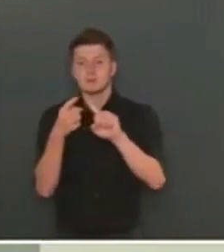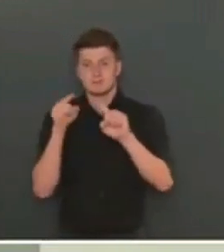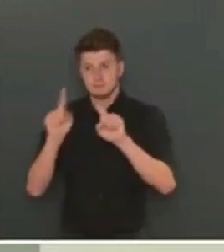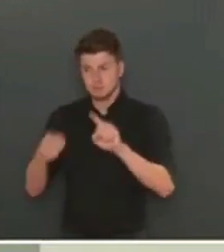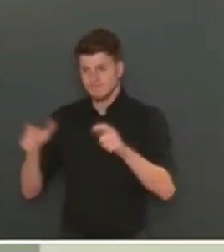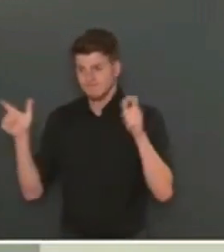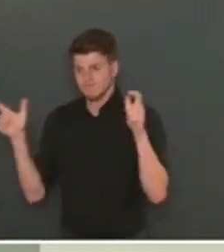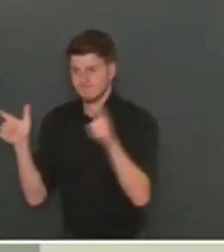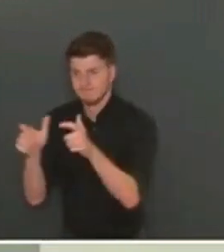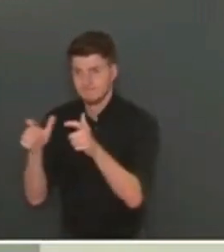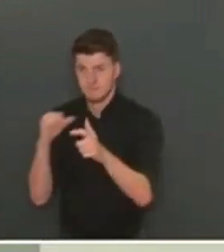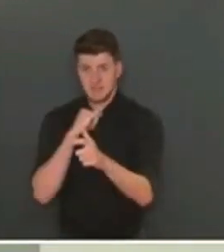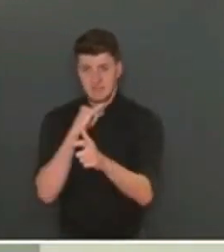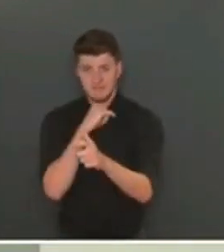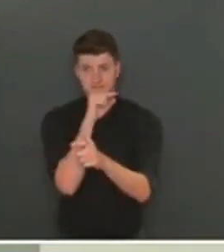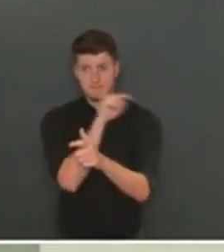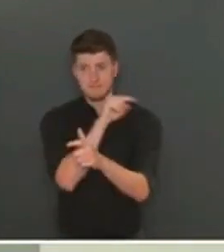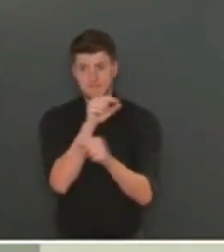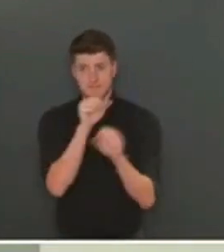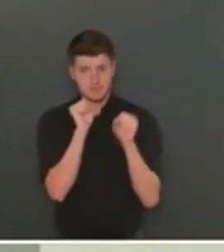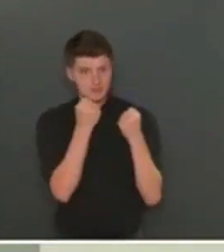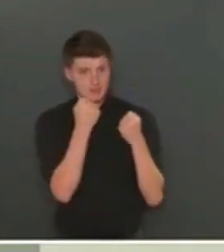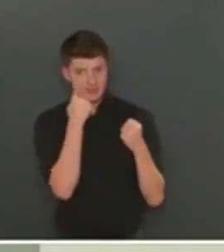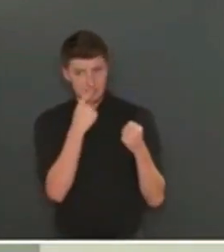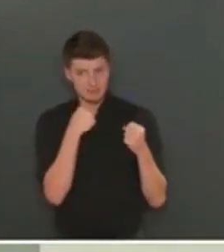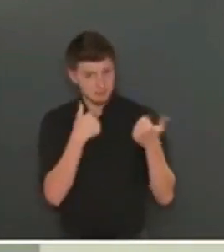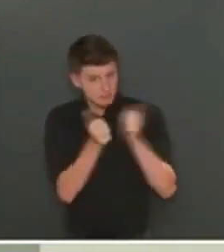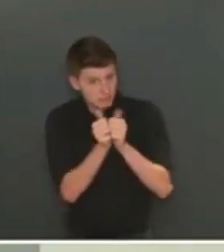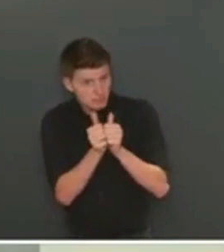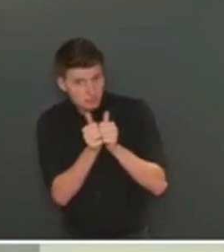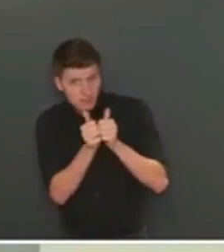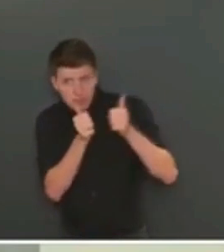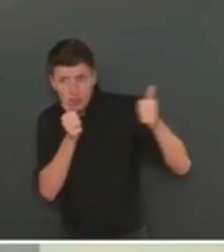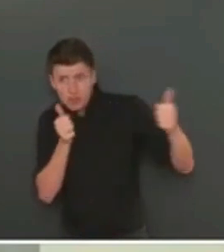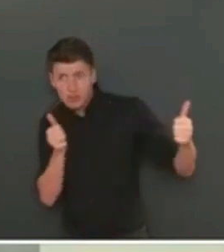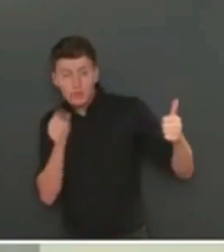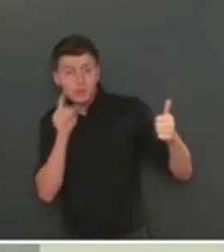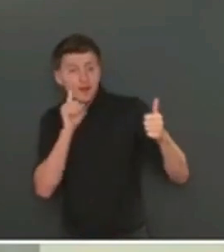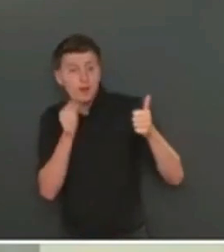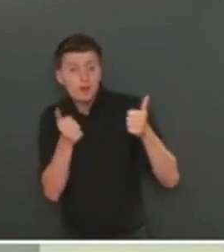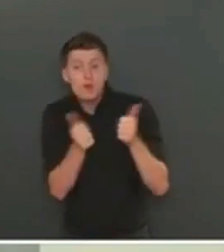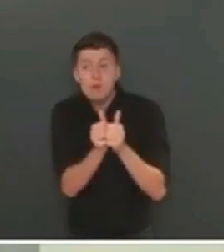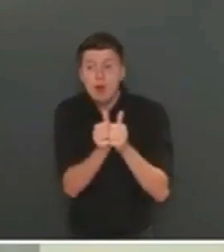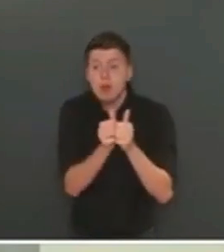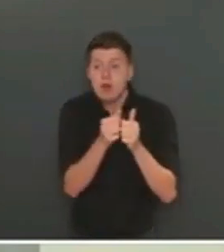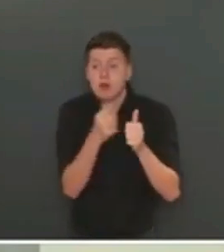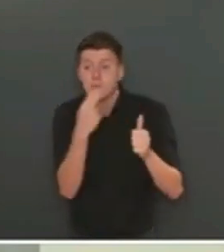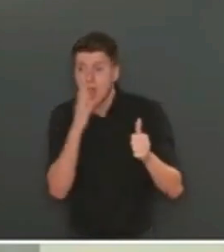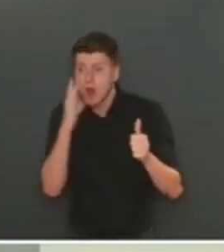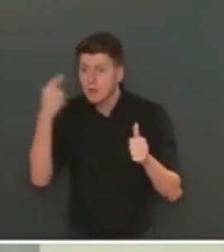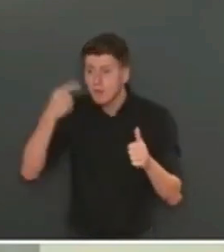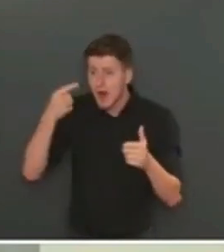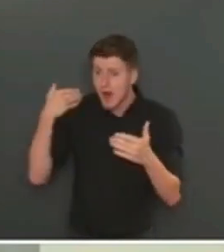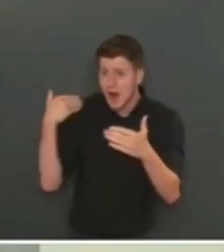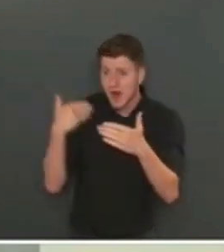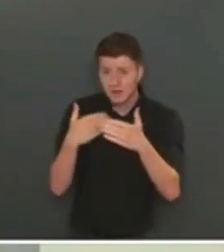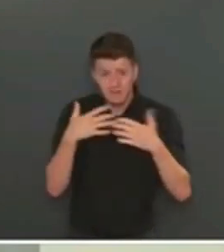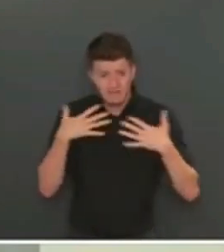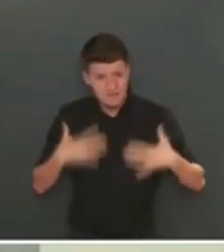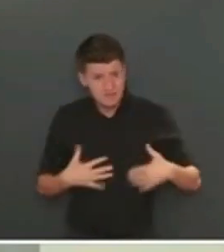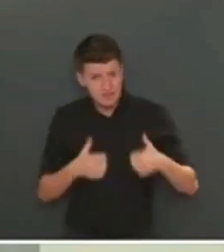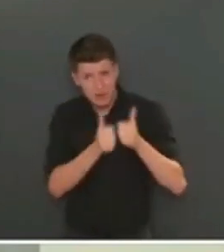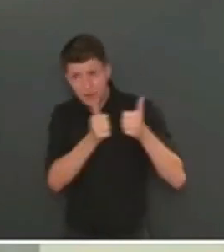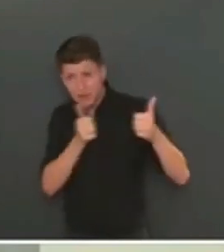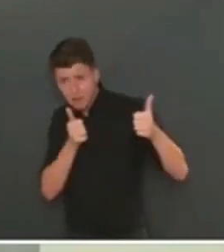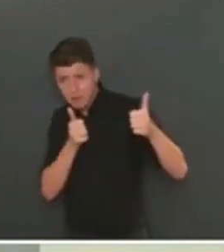et pour certaines personnes, ça voulait dire aussi que jusqu'à présent, elles ne pouvaient plus voir leurs partenaires. Et je pense à tous ces couples qui ont